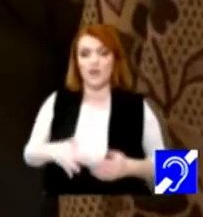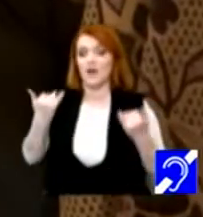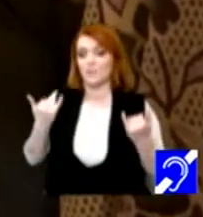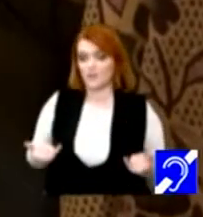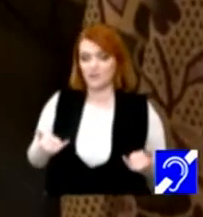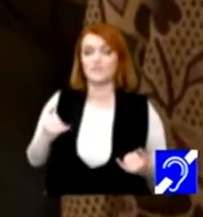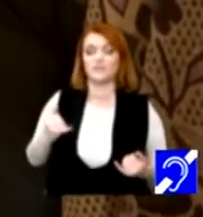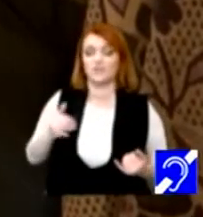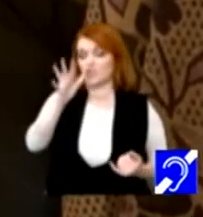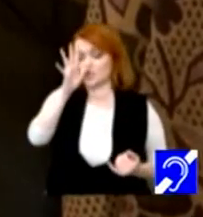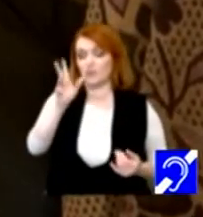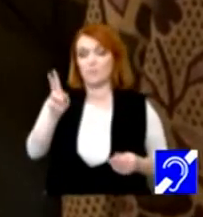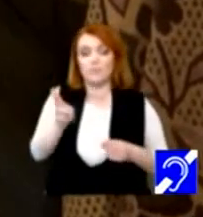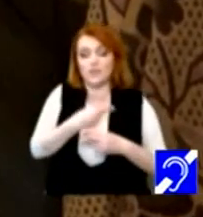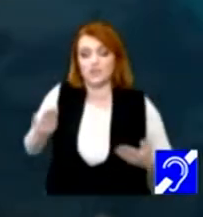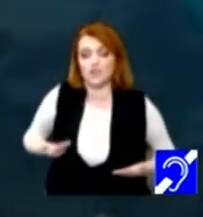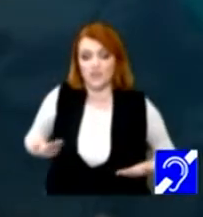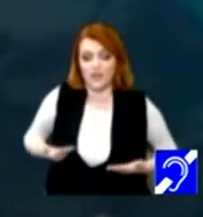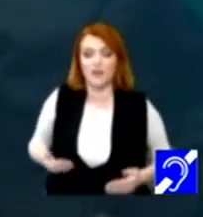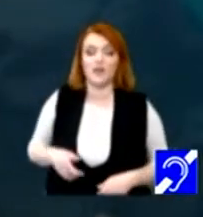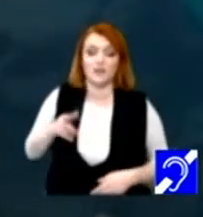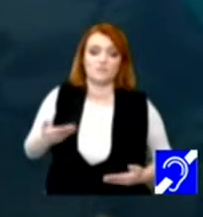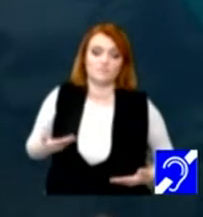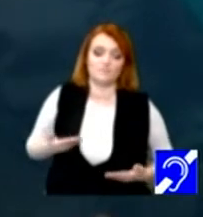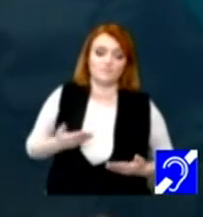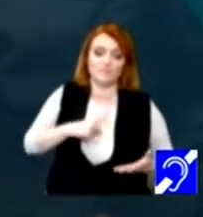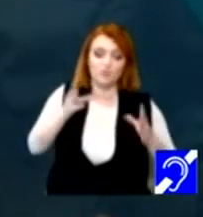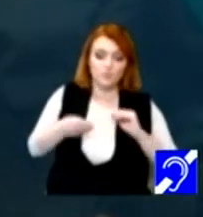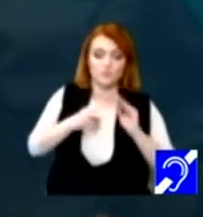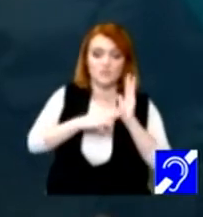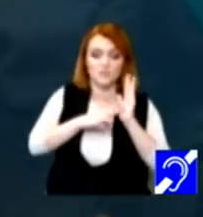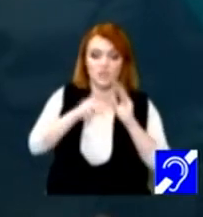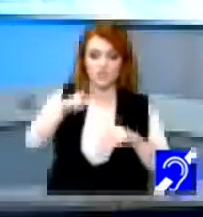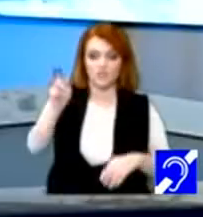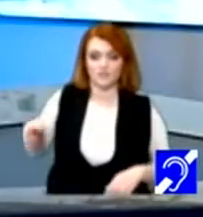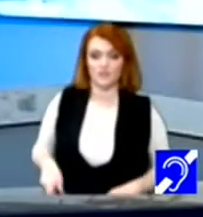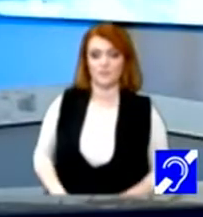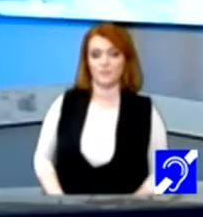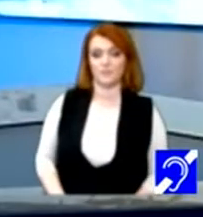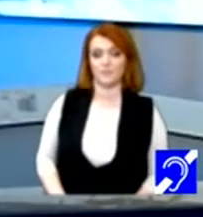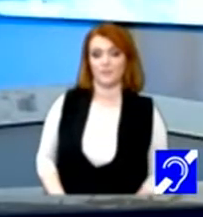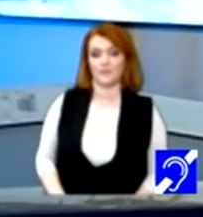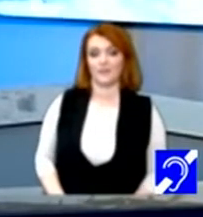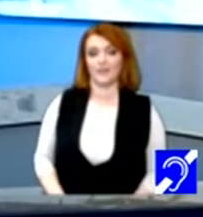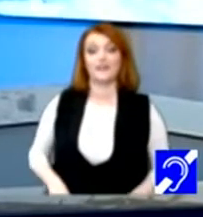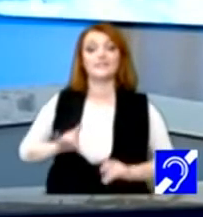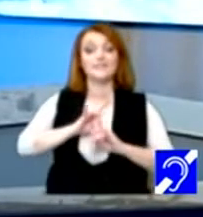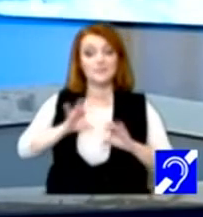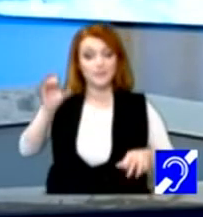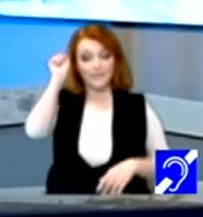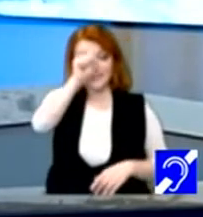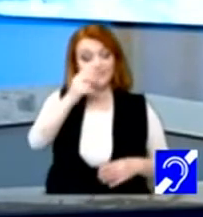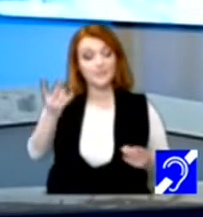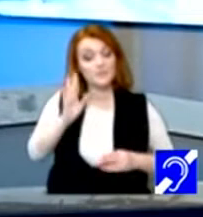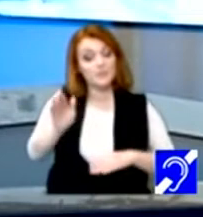adăpost din municipiul Chișinău sunt adăpostite în jur de 70 de persoane. De sărbători să fii